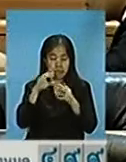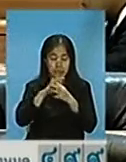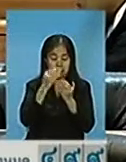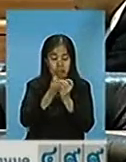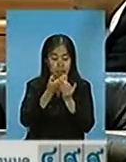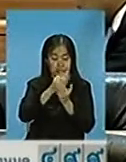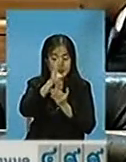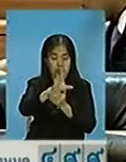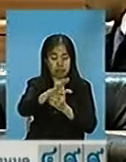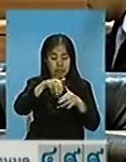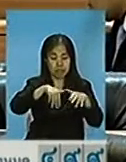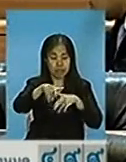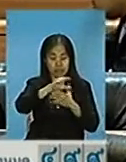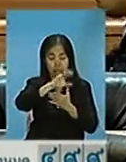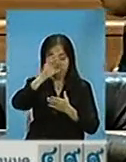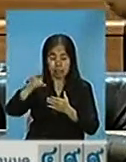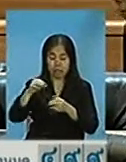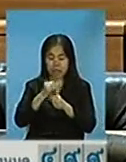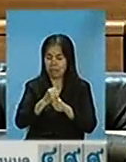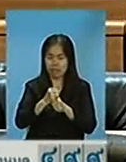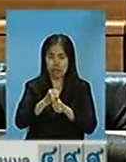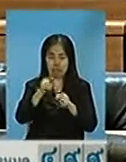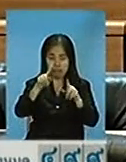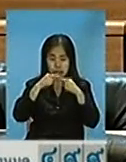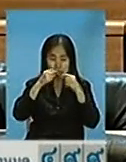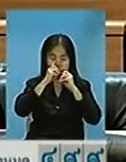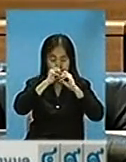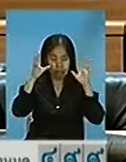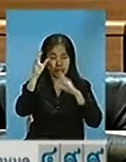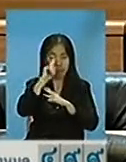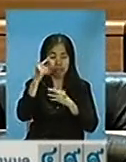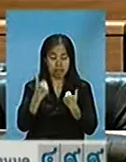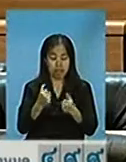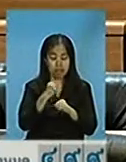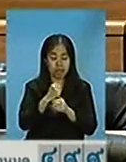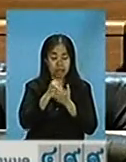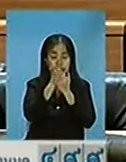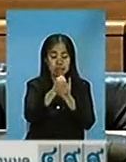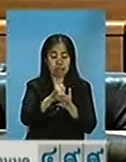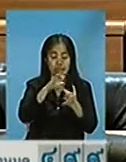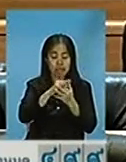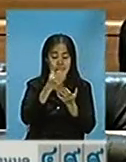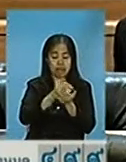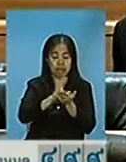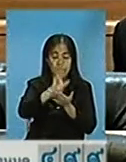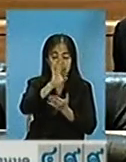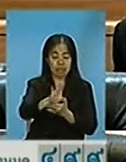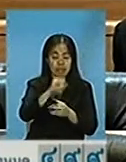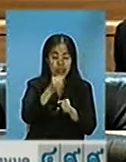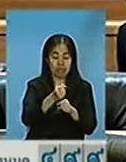นไปท่านตอบในสภาให้เคลียร์สักนิดครับว่าวันนี้การอำนวยความสะดวกในการลงทุนเนี่ยท่านทำยังไงบ้